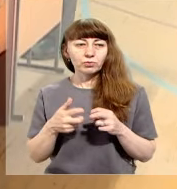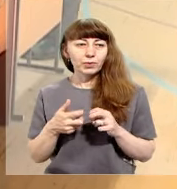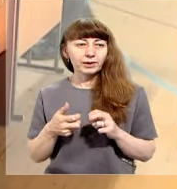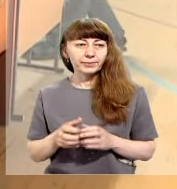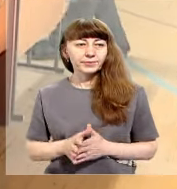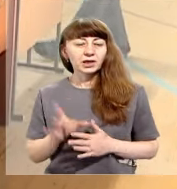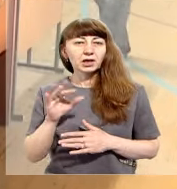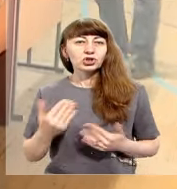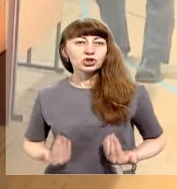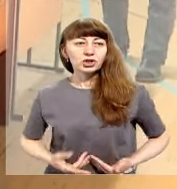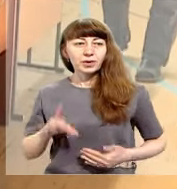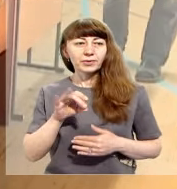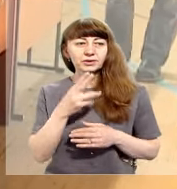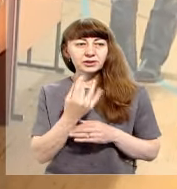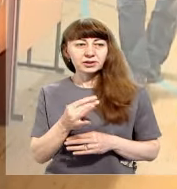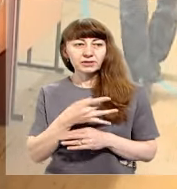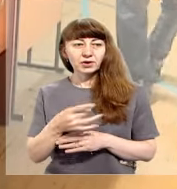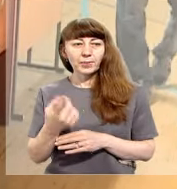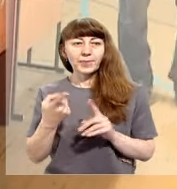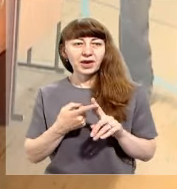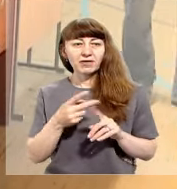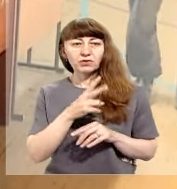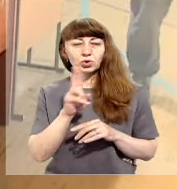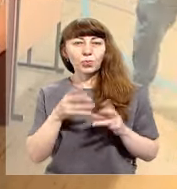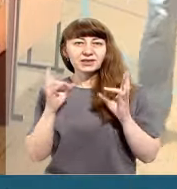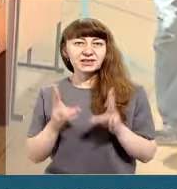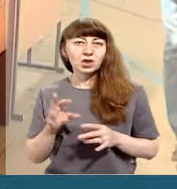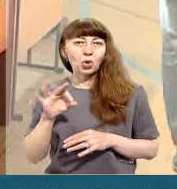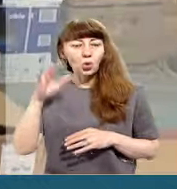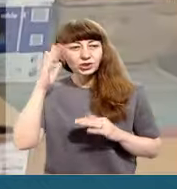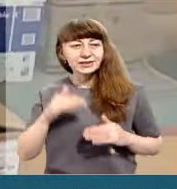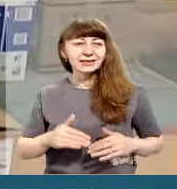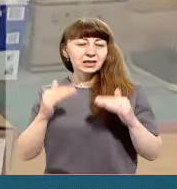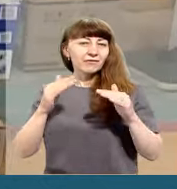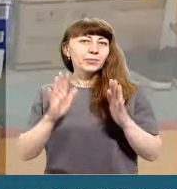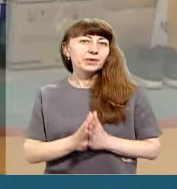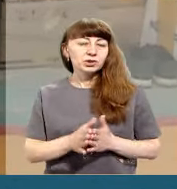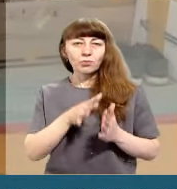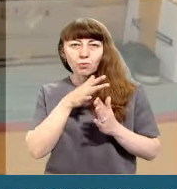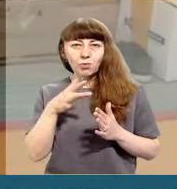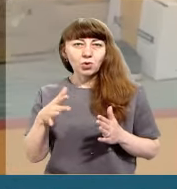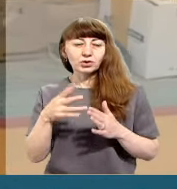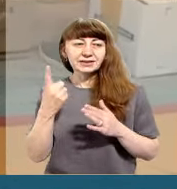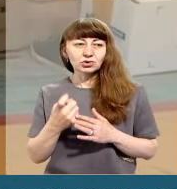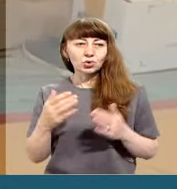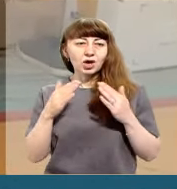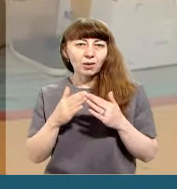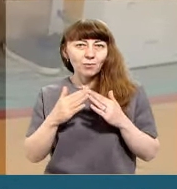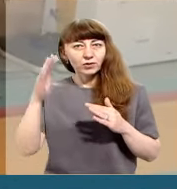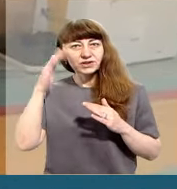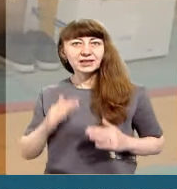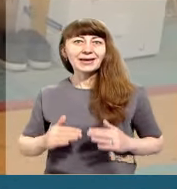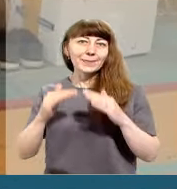Жители Могилинского района – одни из первых, кто пострадал от стихийного бедствия. Более сотни домов стали заложниками большой воды. Чтобы